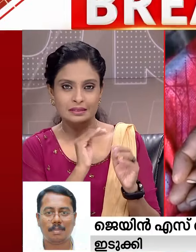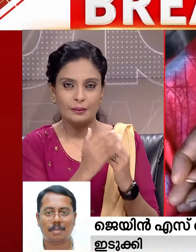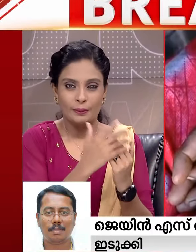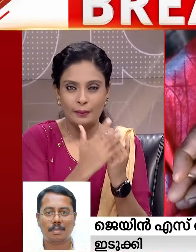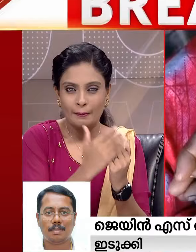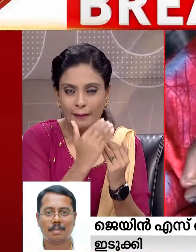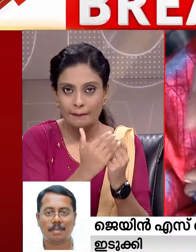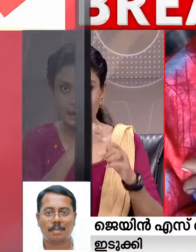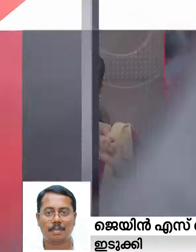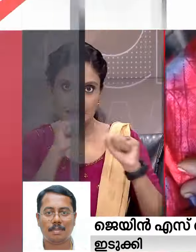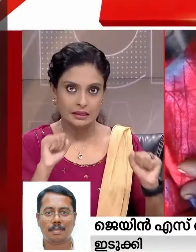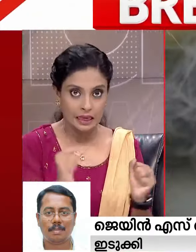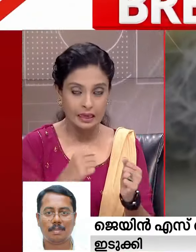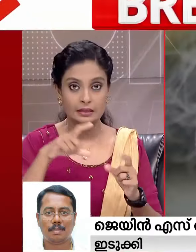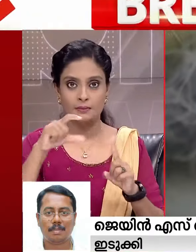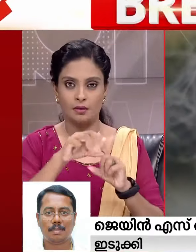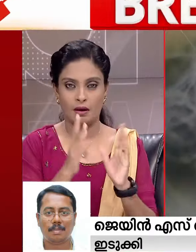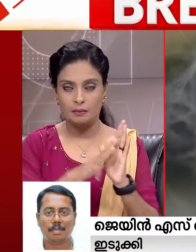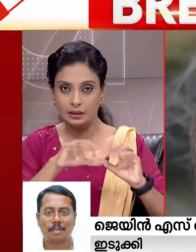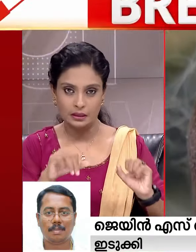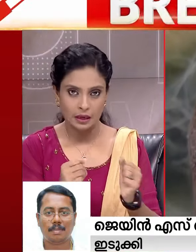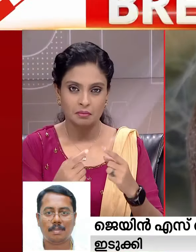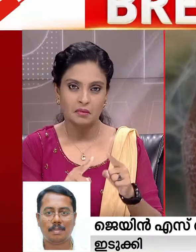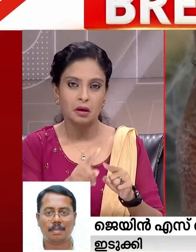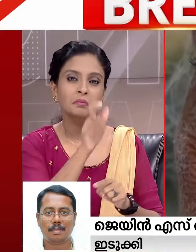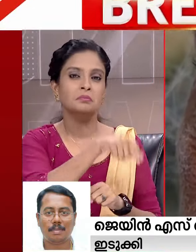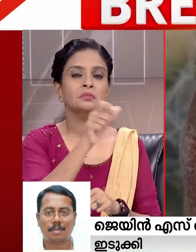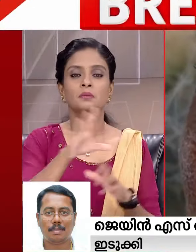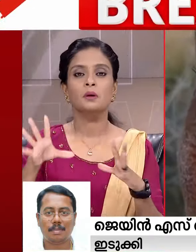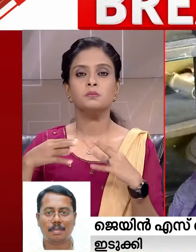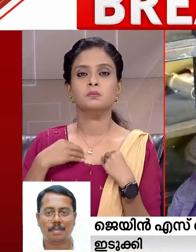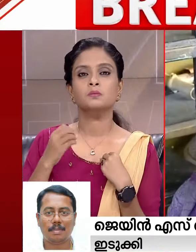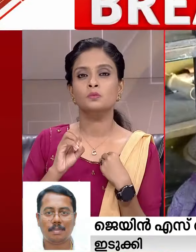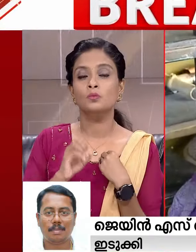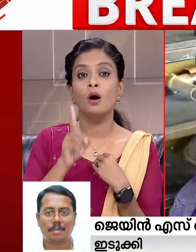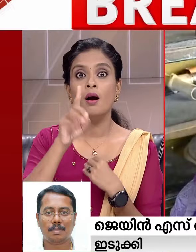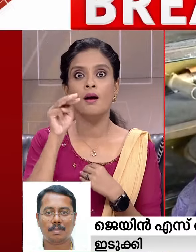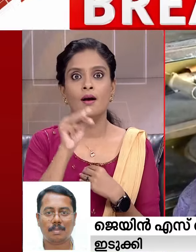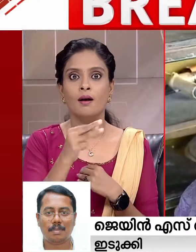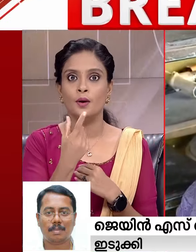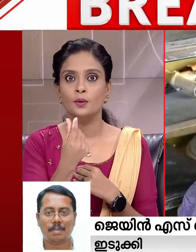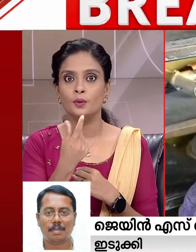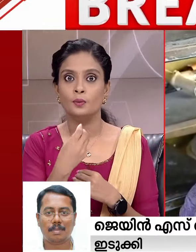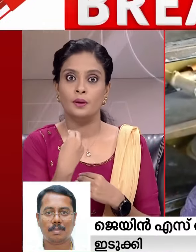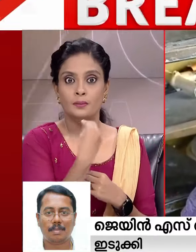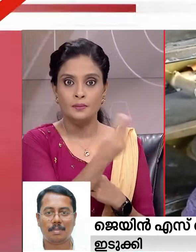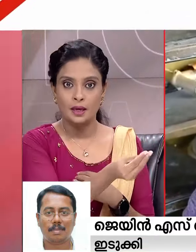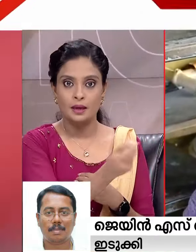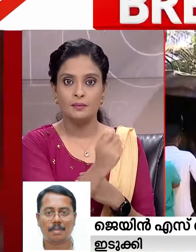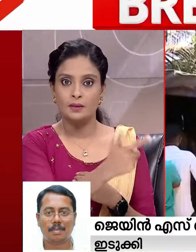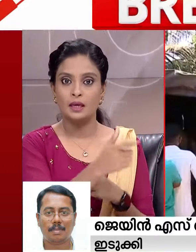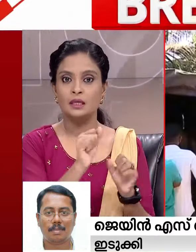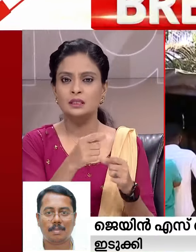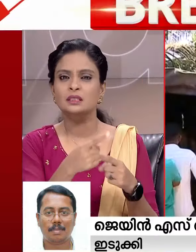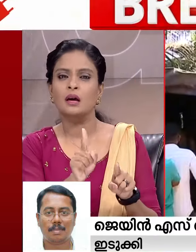പക്ഷേ അന്നേരം ഇവർ വഴങ്ങിയിരുന്നില്ല. 1000 രൂപ നൽകിയതിനു ശേഷം ഇവരോട് ഈ പോസ്റ്റർ അഴിച്ചു മാറ്റാനാണ് ആവശ്യപ്പെട്ടത്.